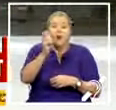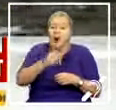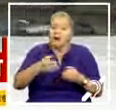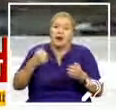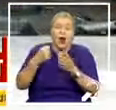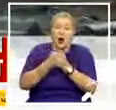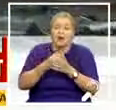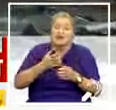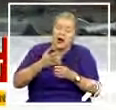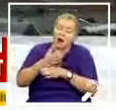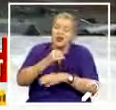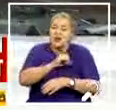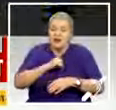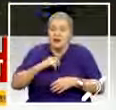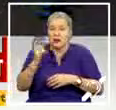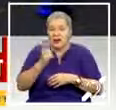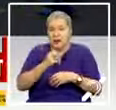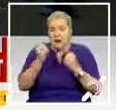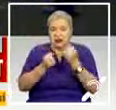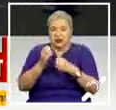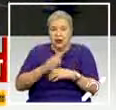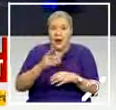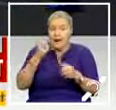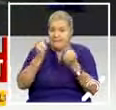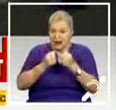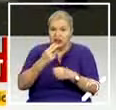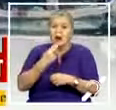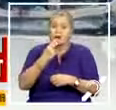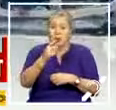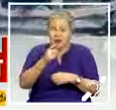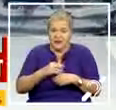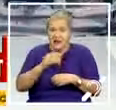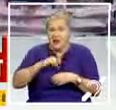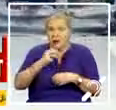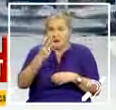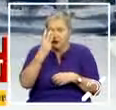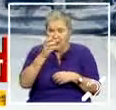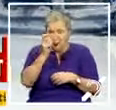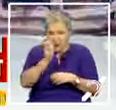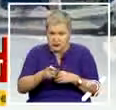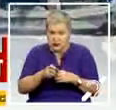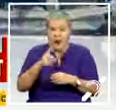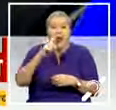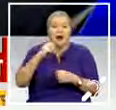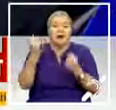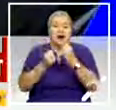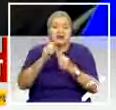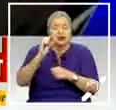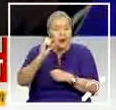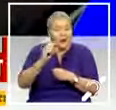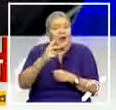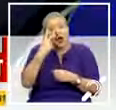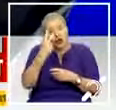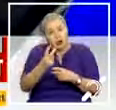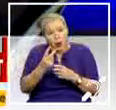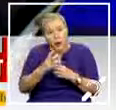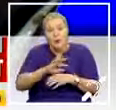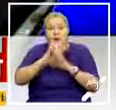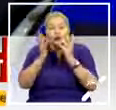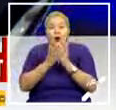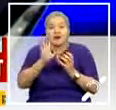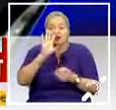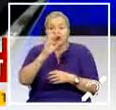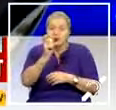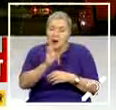să iasă singuri din autovehicule în autospeciala de poliție erau trei persoane iar în autoturism Erau două toate cele cinci